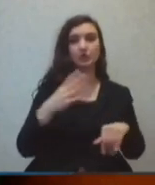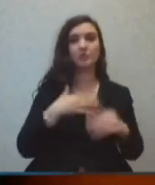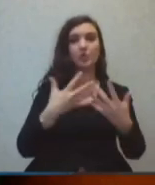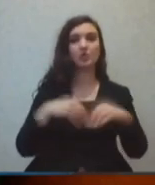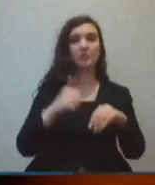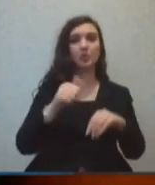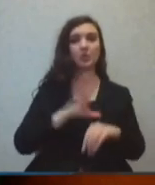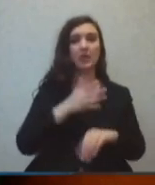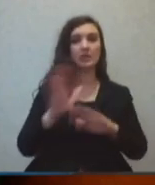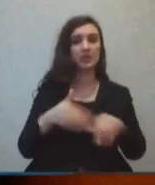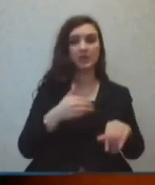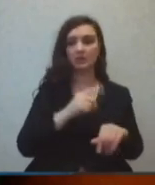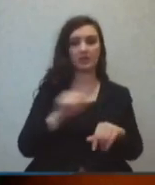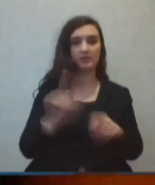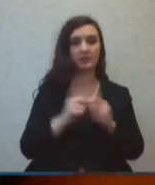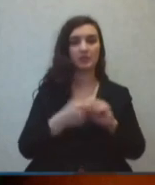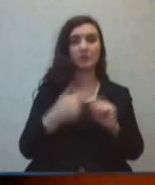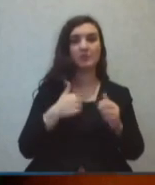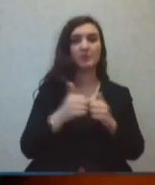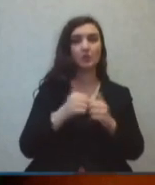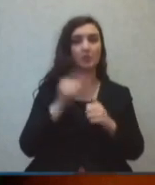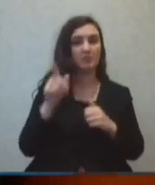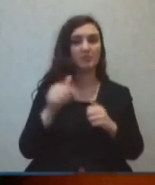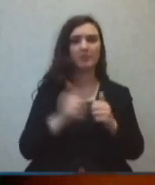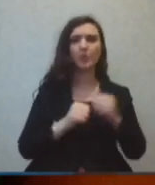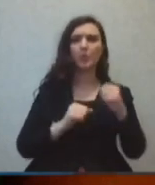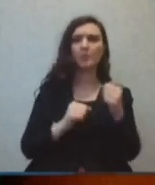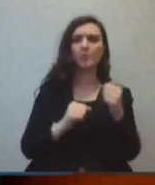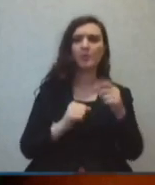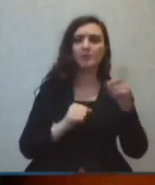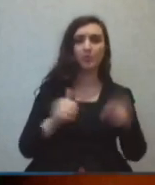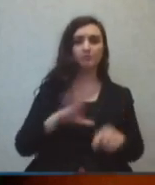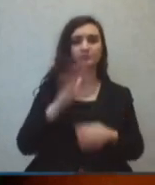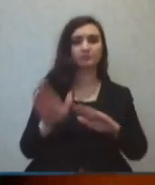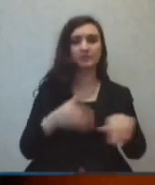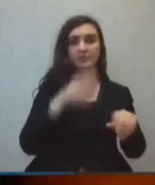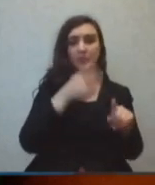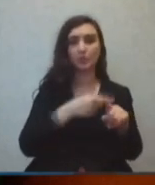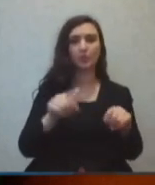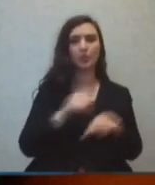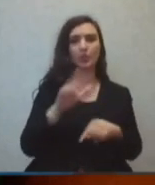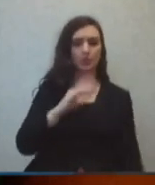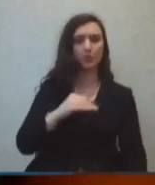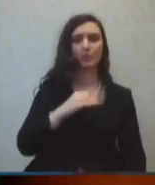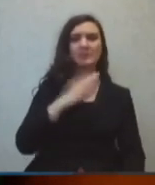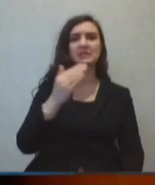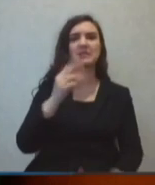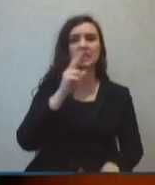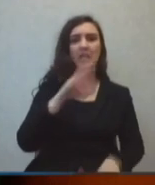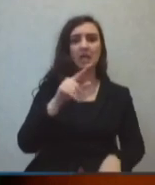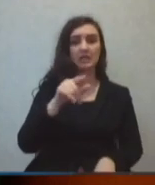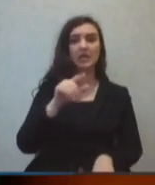როგორ გაიარა ეს პერიოდი, არამედ ჩემმა მეზობელმა, მეგობარმა როგორ გაიარა ეს პერიოდი, როგორი იყო მისი დანაკარგები.